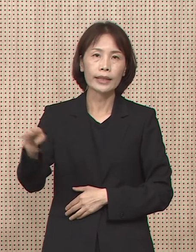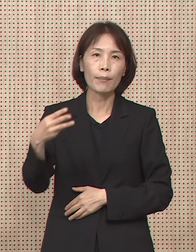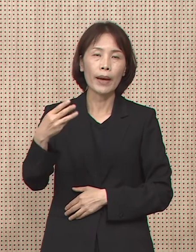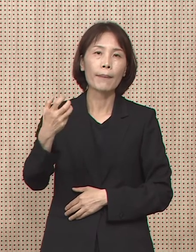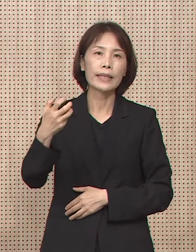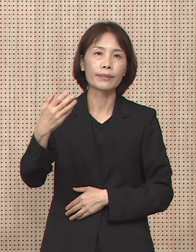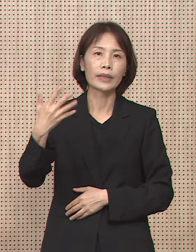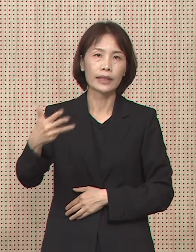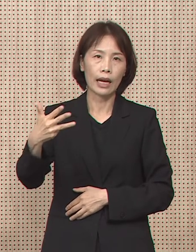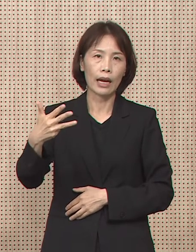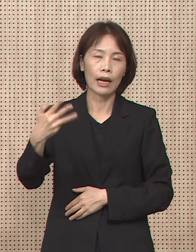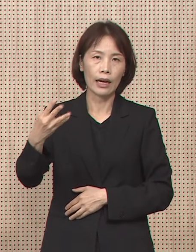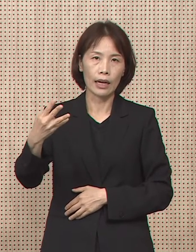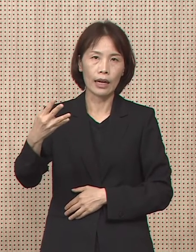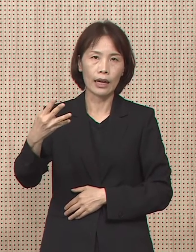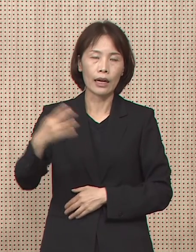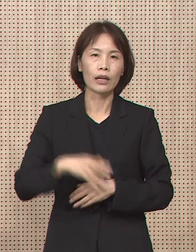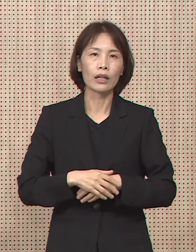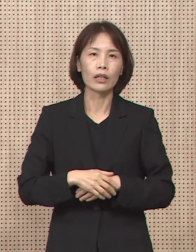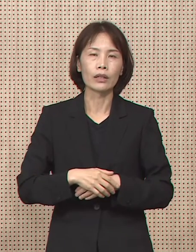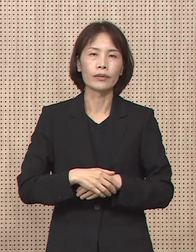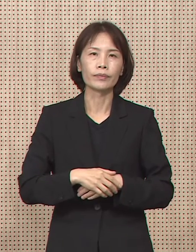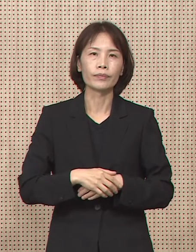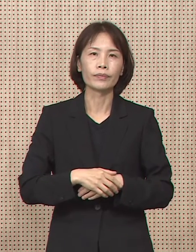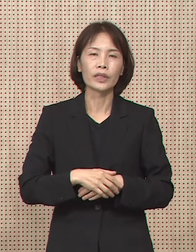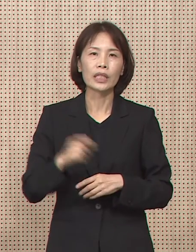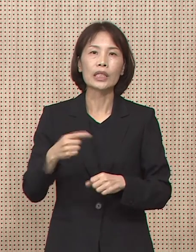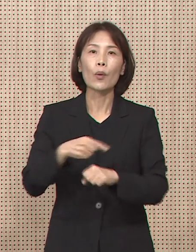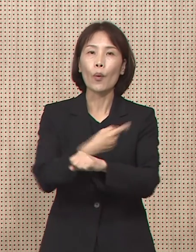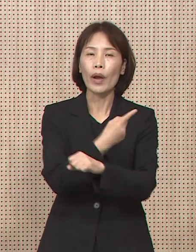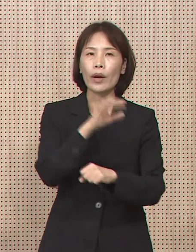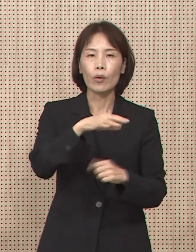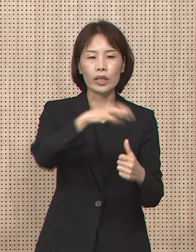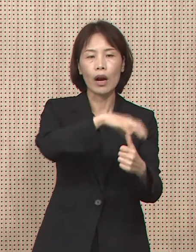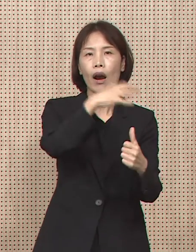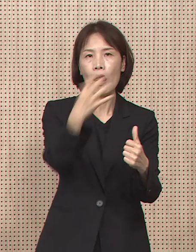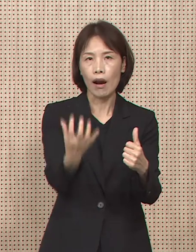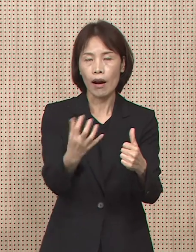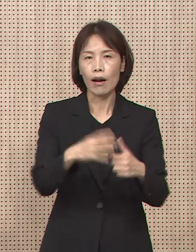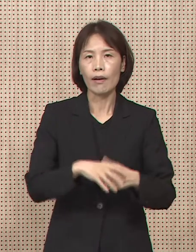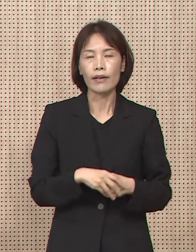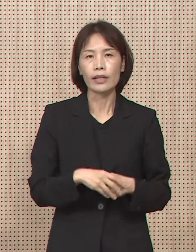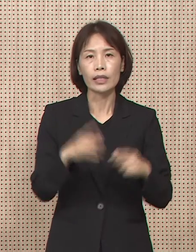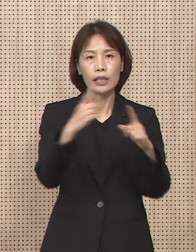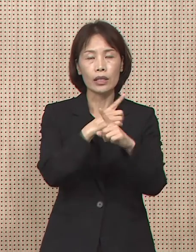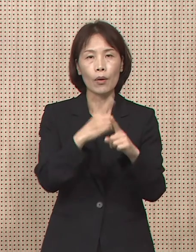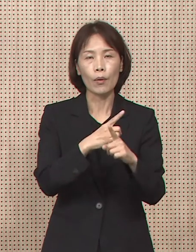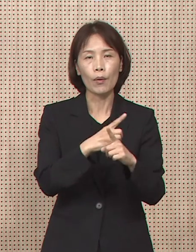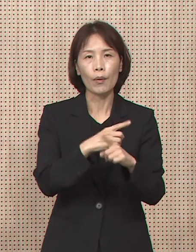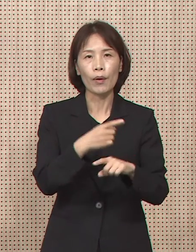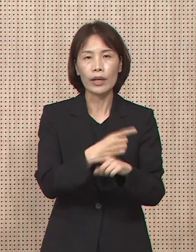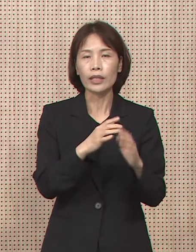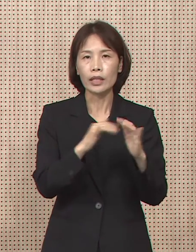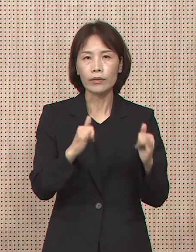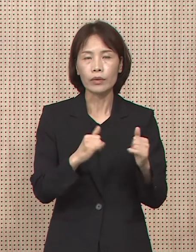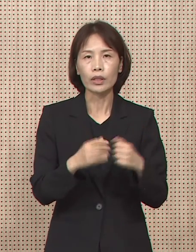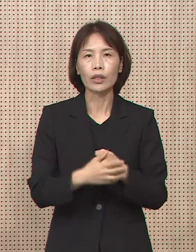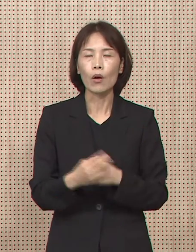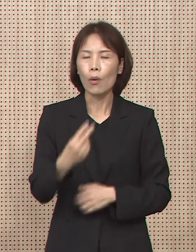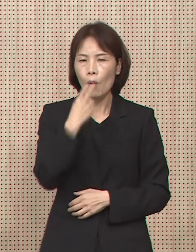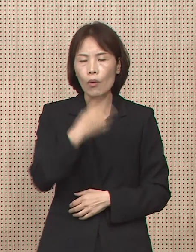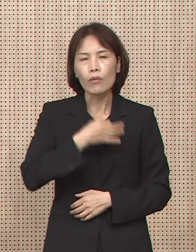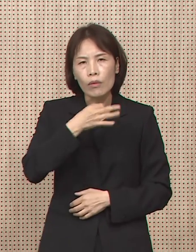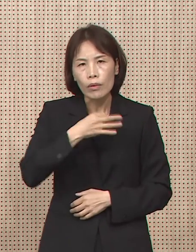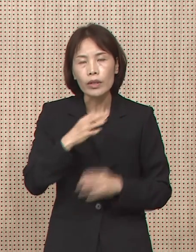184명이며 21만 9,937명은 격리 해제되었습니다. 재택치료 중 대면 진료가 가능한